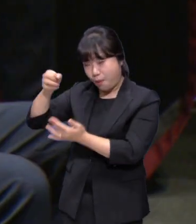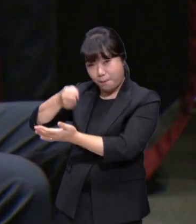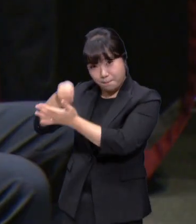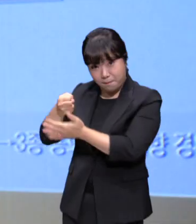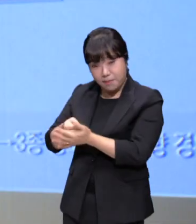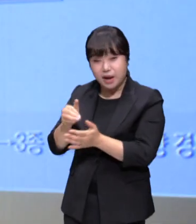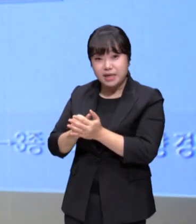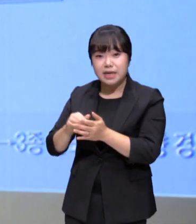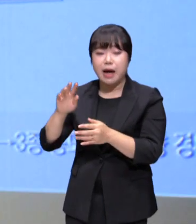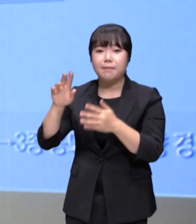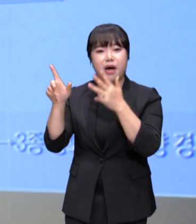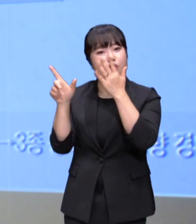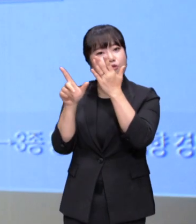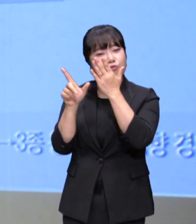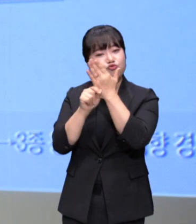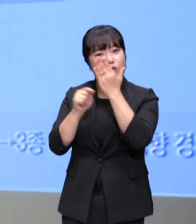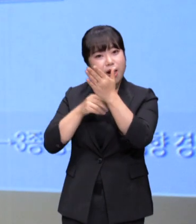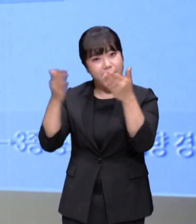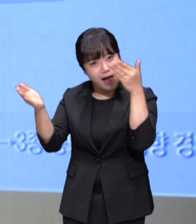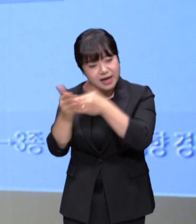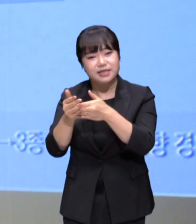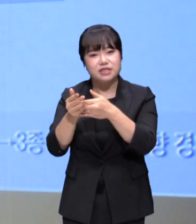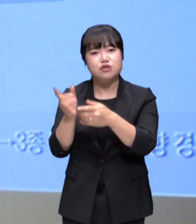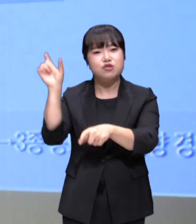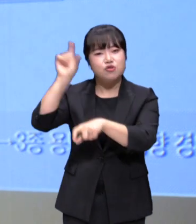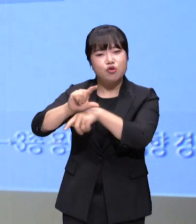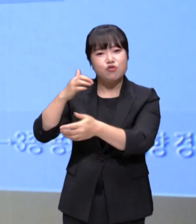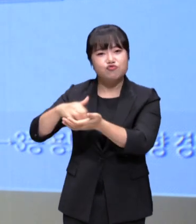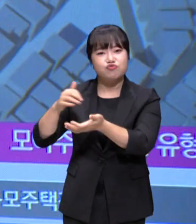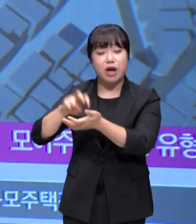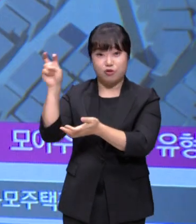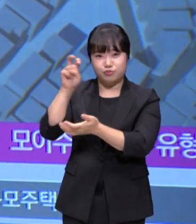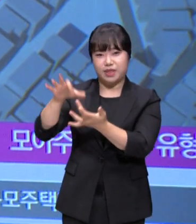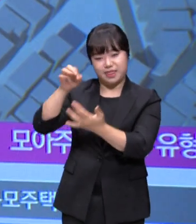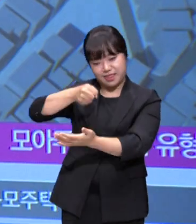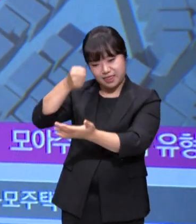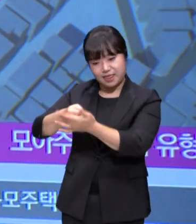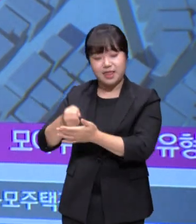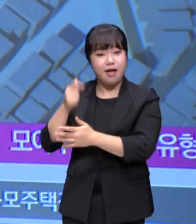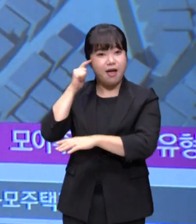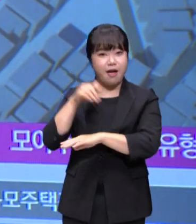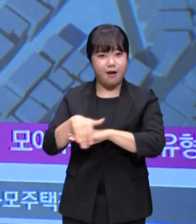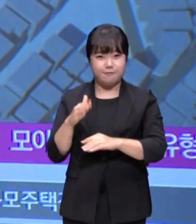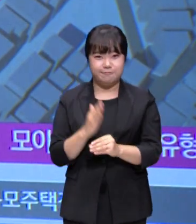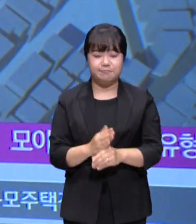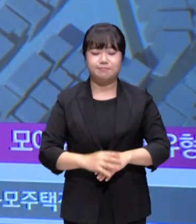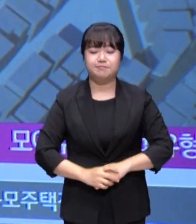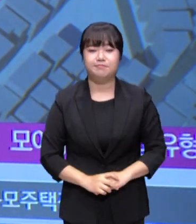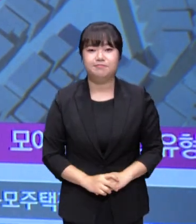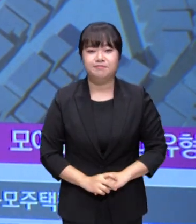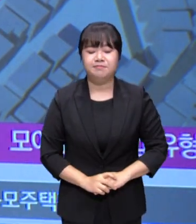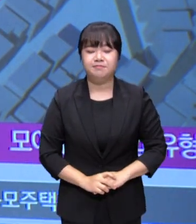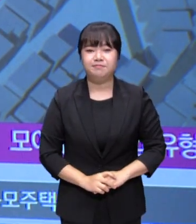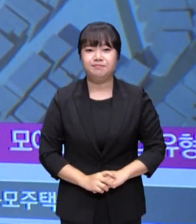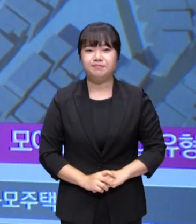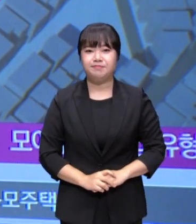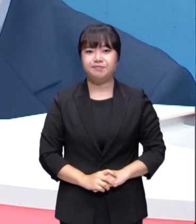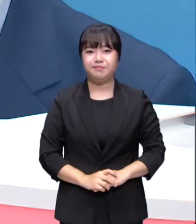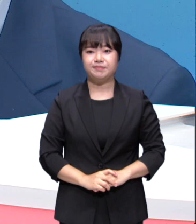다음 달까지 추가 공모를 통해 20곳 내외의 지역이 또 선정될 예정입니다. BTV 뉴스